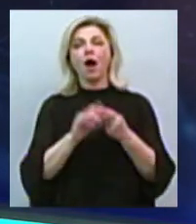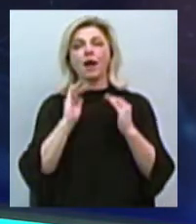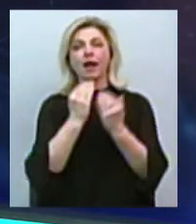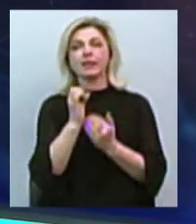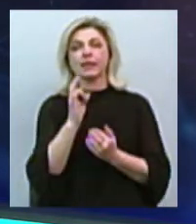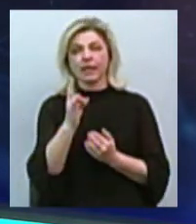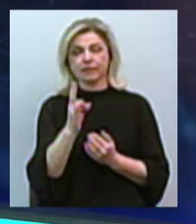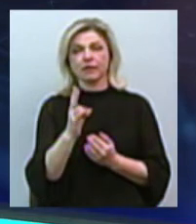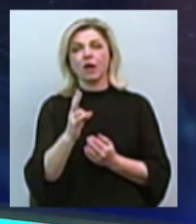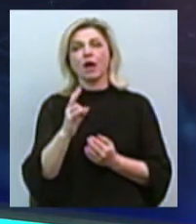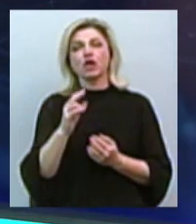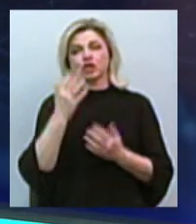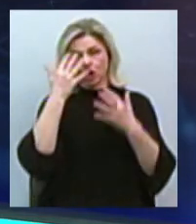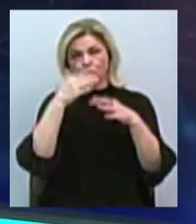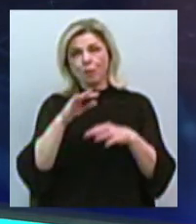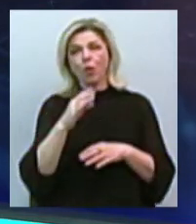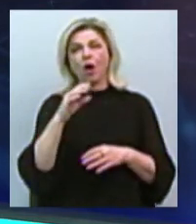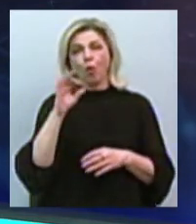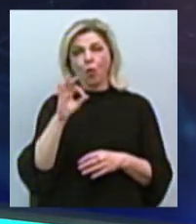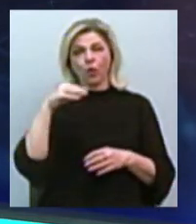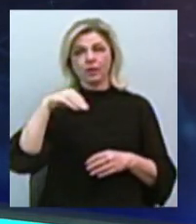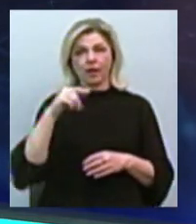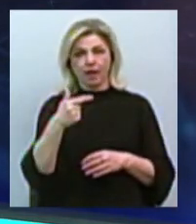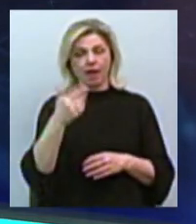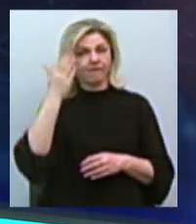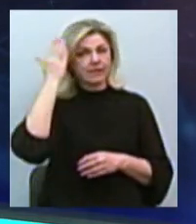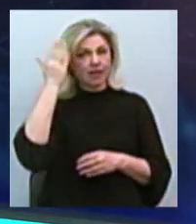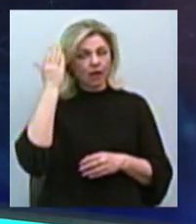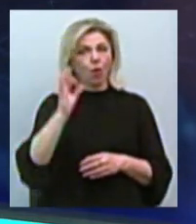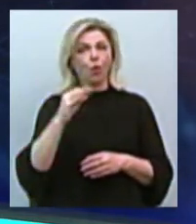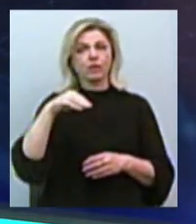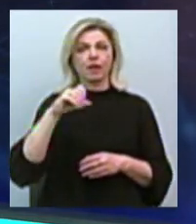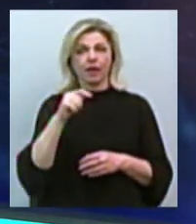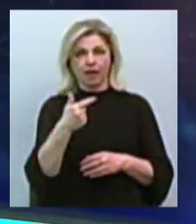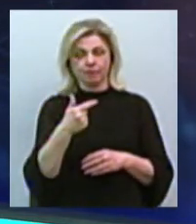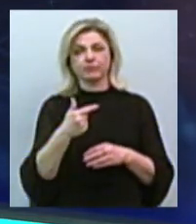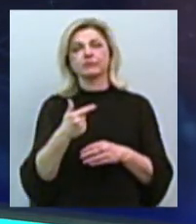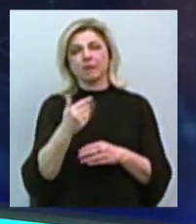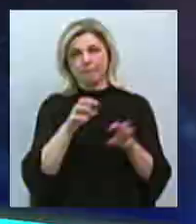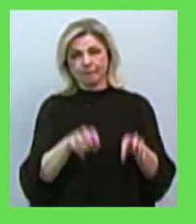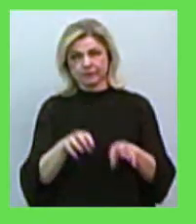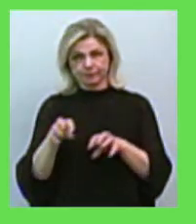ОТГ розповів голова громади Андрій Дмитренко, а у Веселинівській ОТГ Олександр Румянцев. Будь ласка.